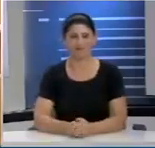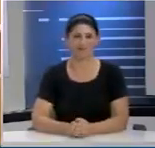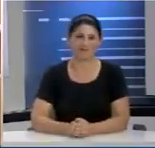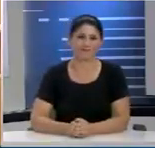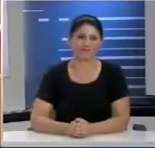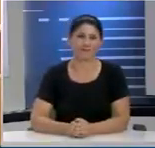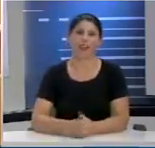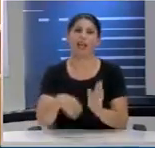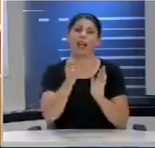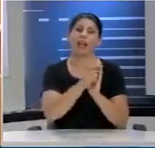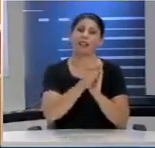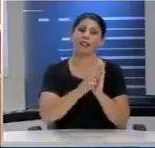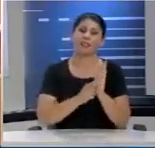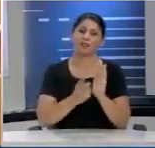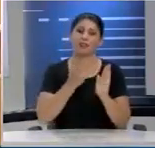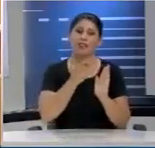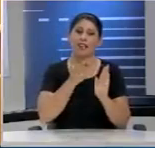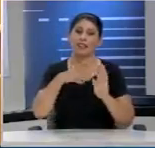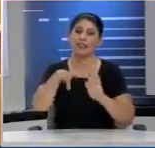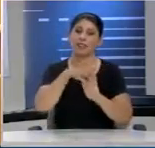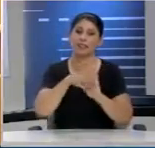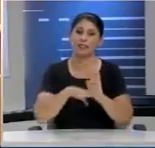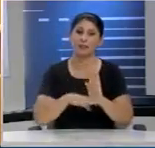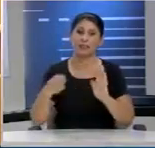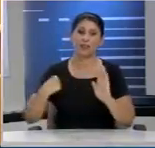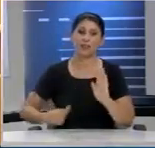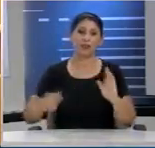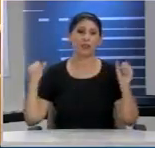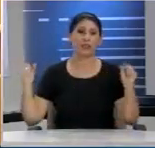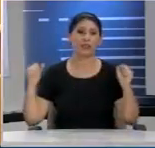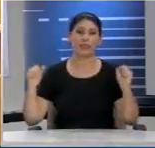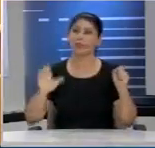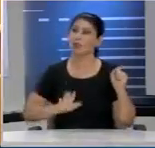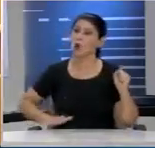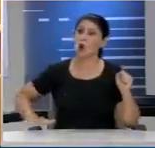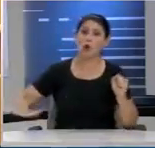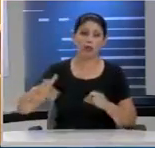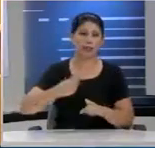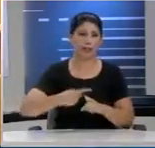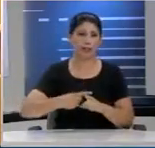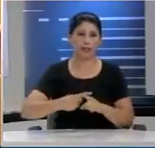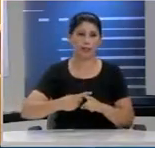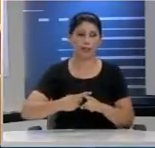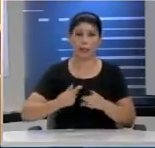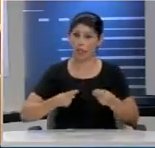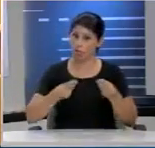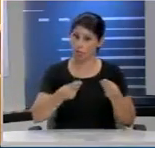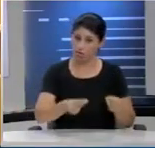καταγράφονται οι ανάγκες του συστήματος δημόσιας υγείας ανά την επικράτεια. Δίνουμε